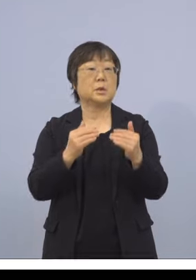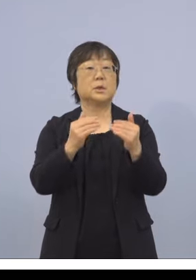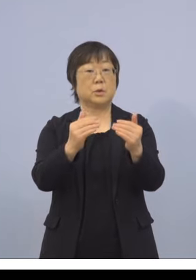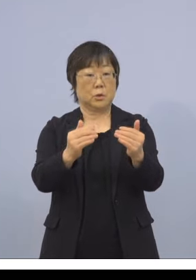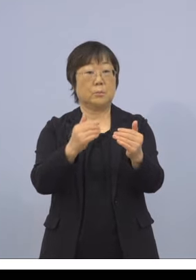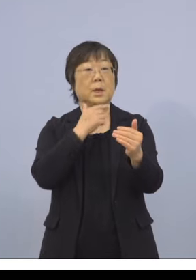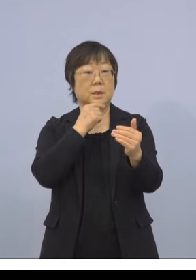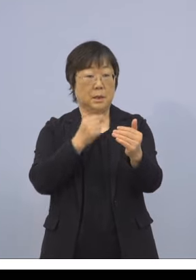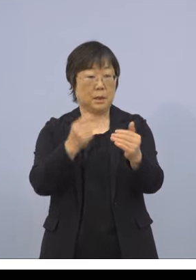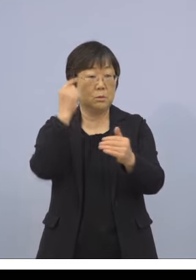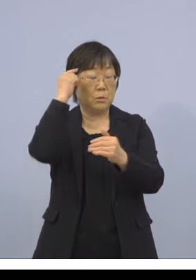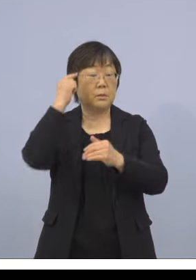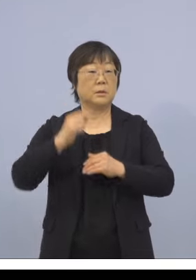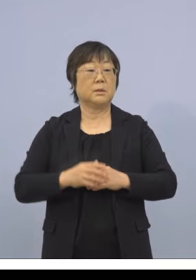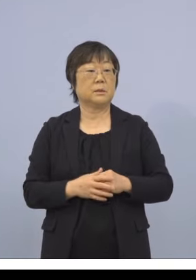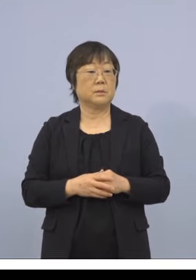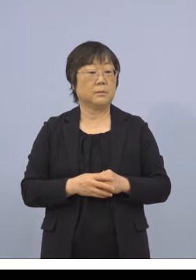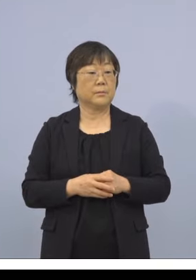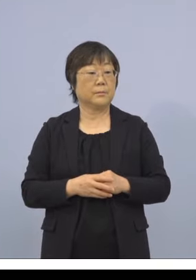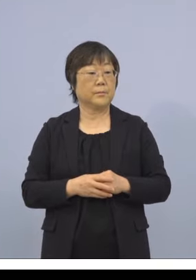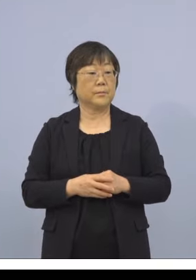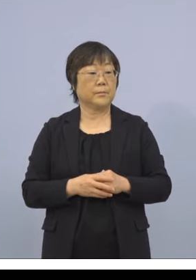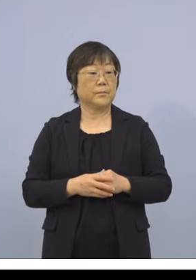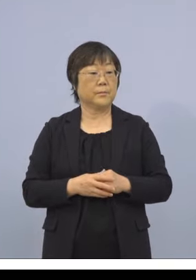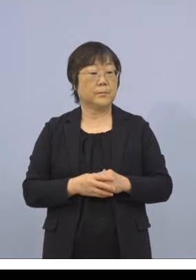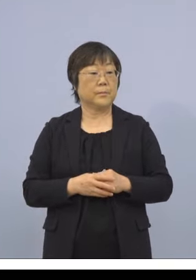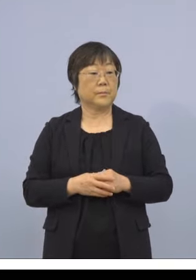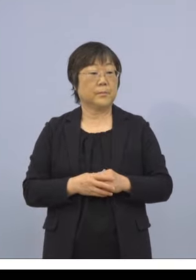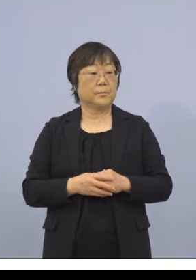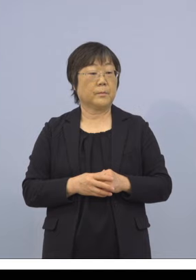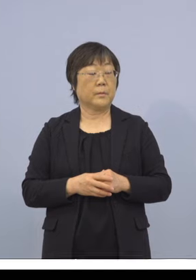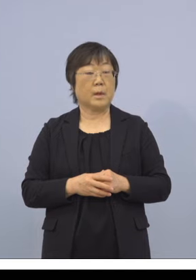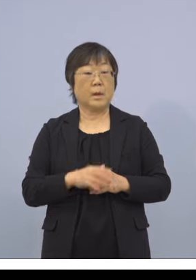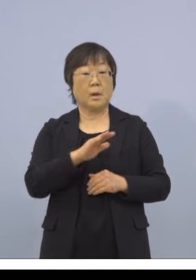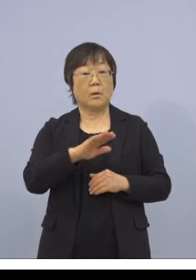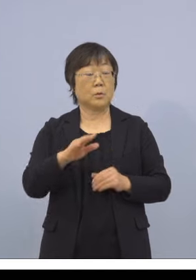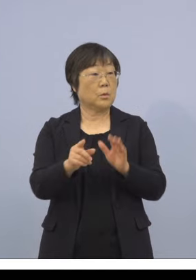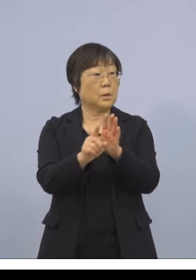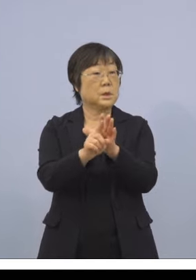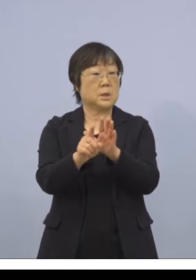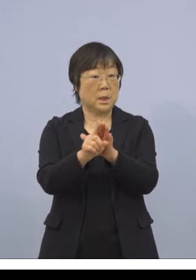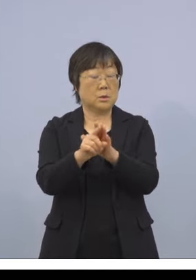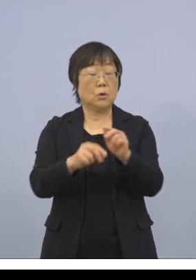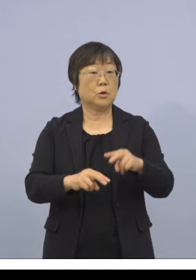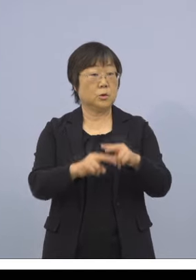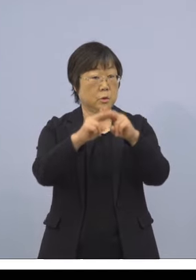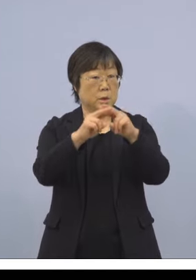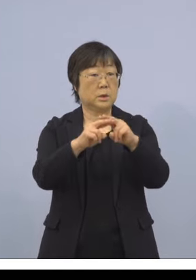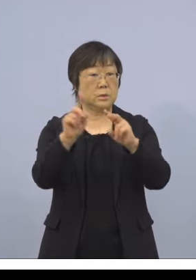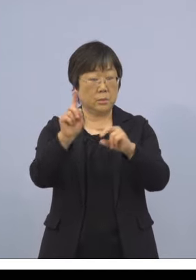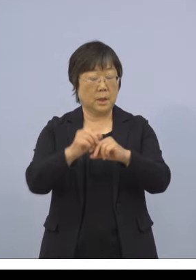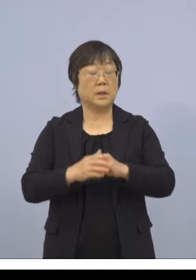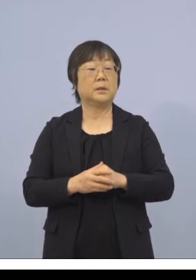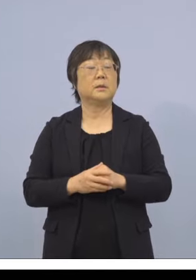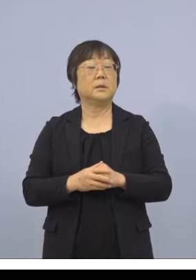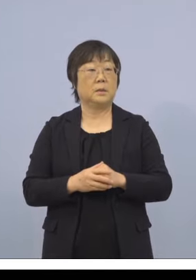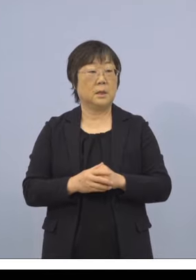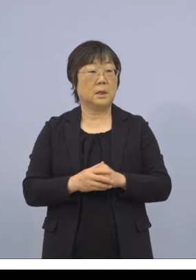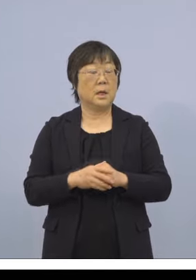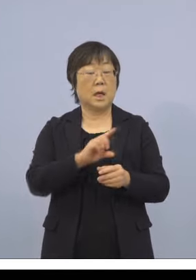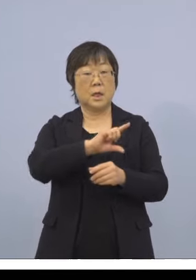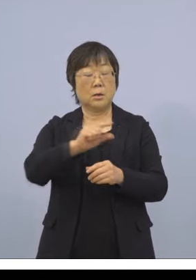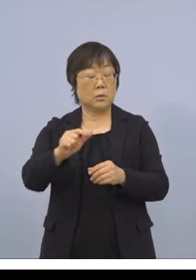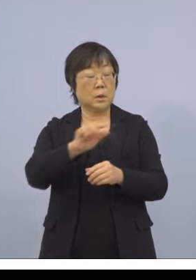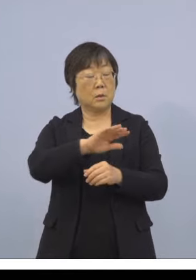ていただきたいと思います。また子育て支援の充実として、多様